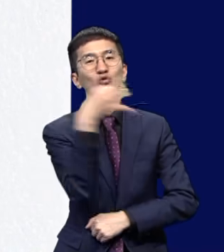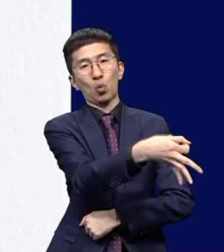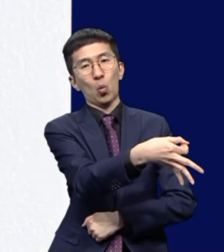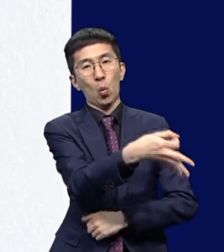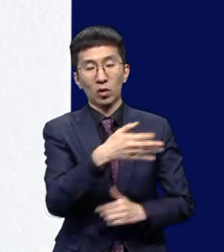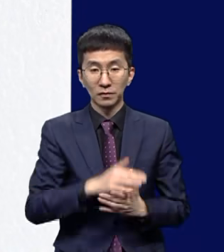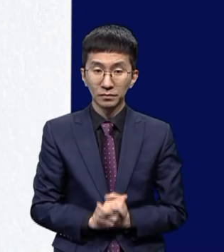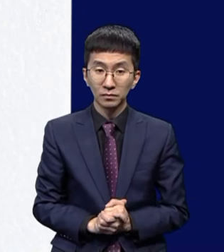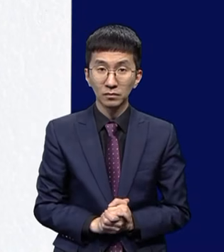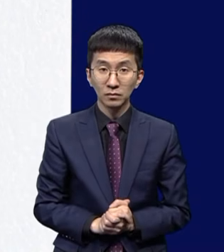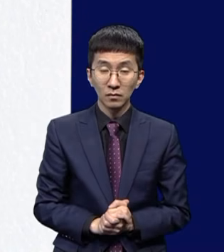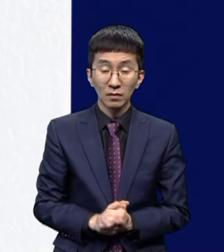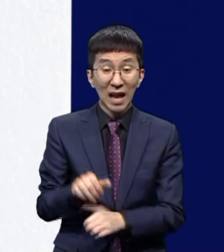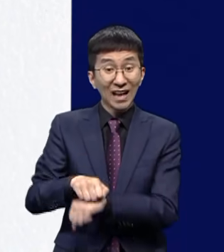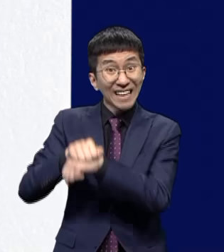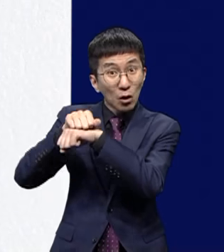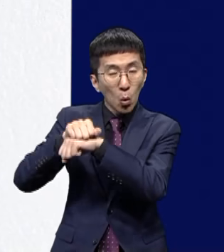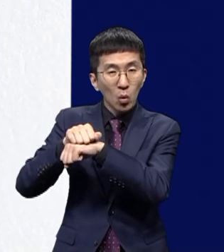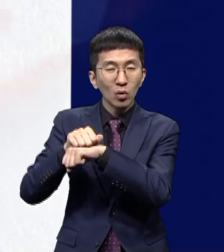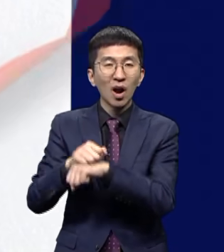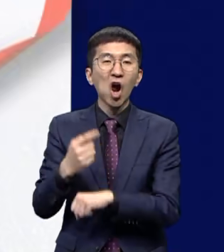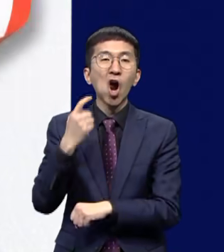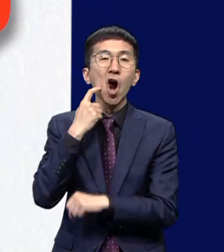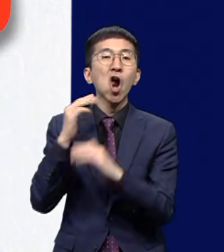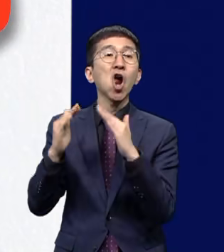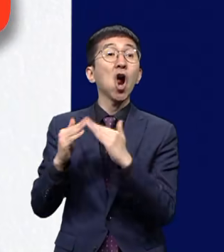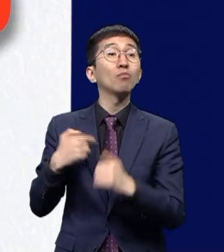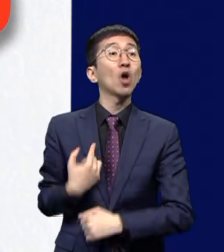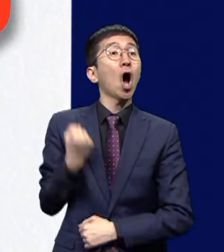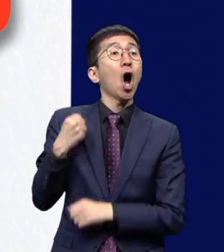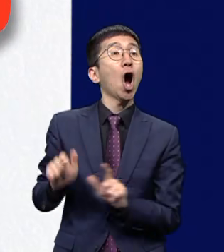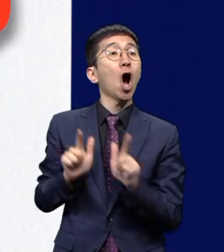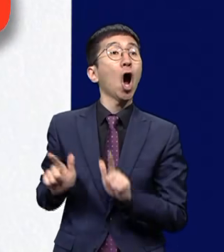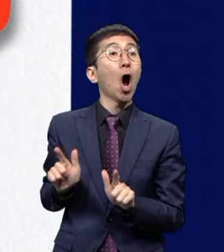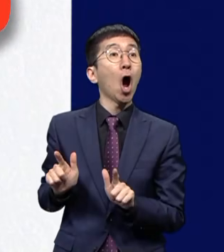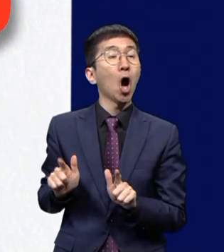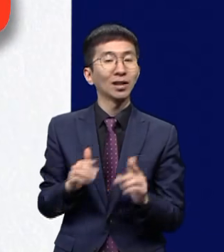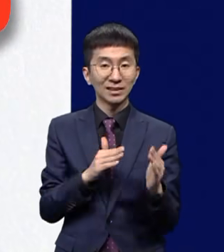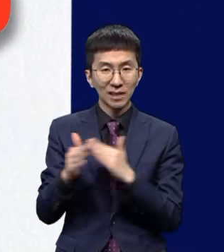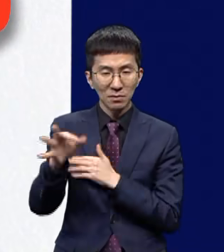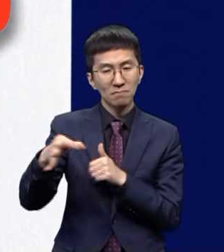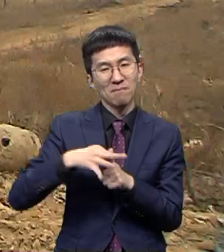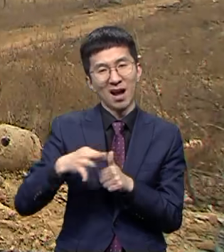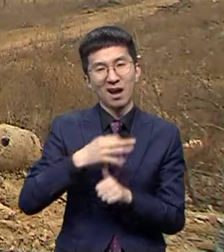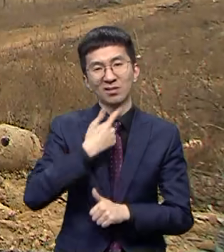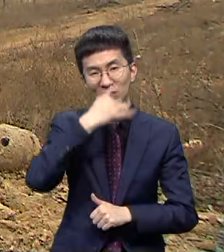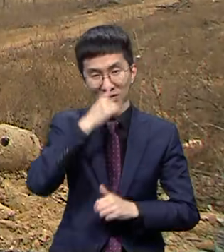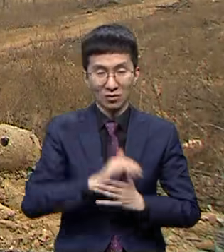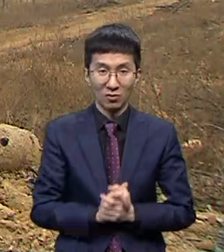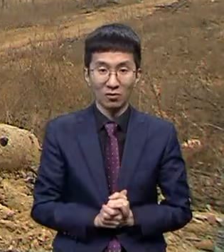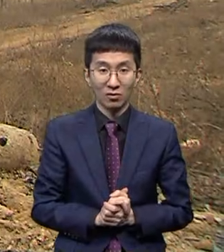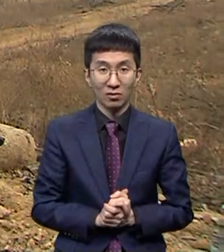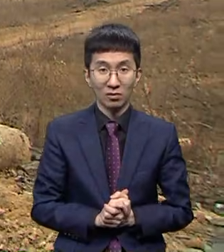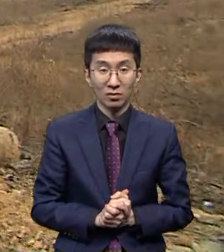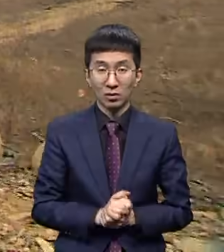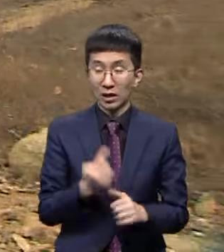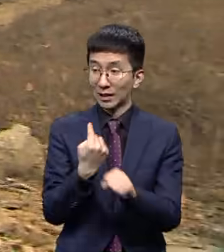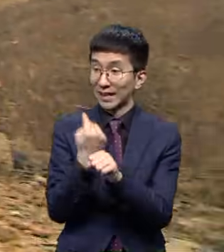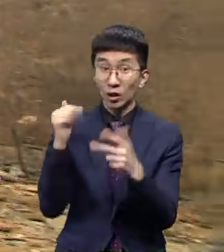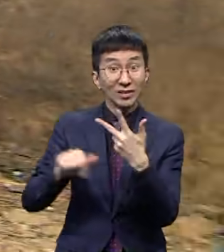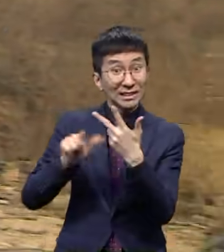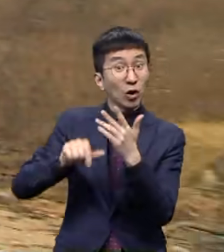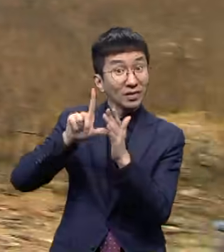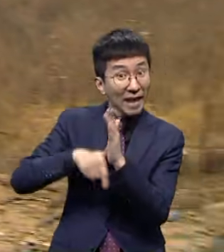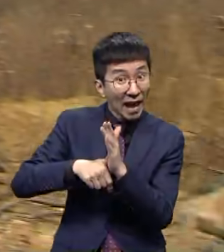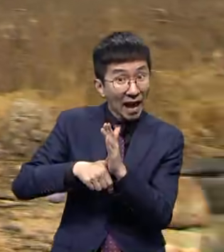주거나 창고를 주거용 건물이라고 우기는데도 이사비를 지급한 사례도 있었습니다. 지난해 7월